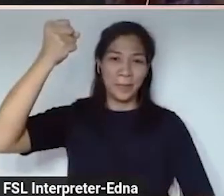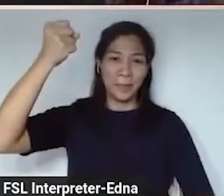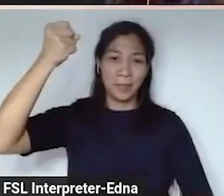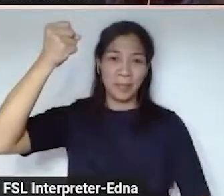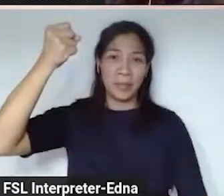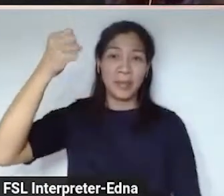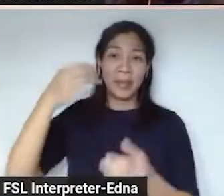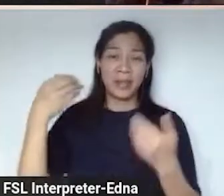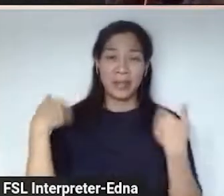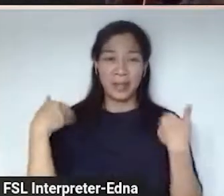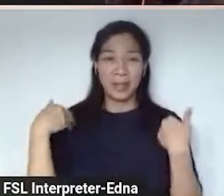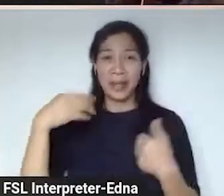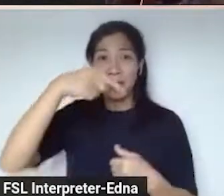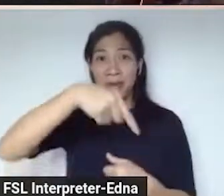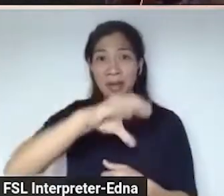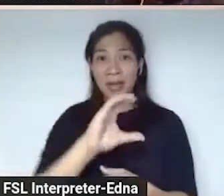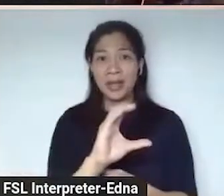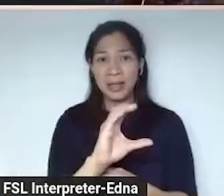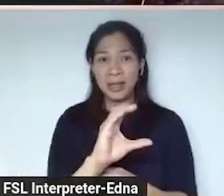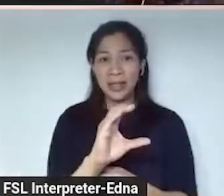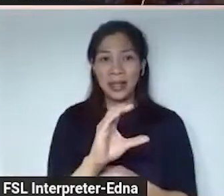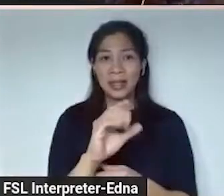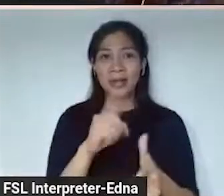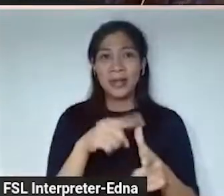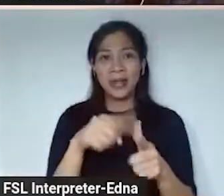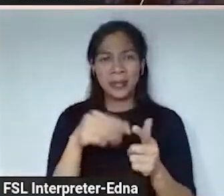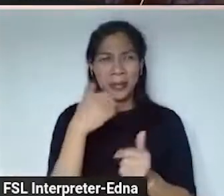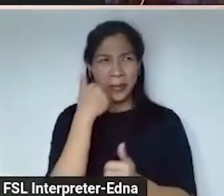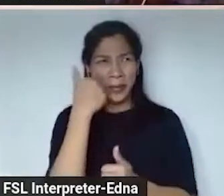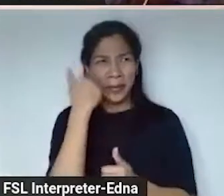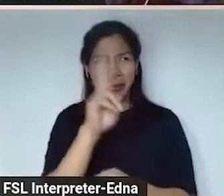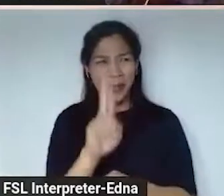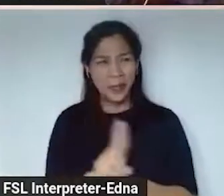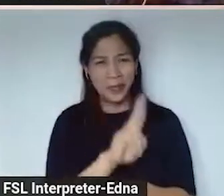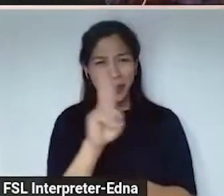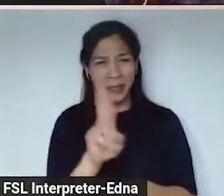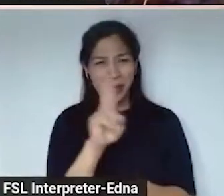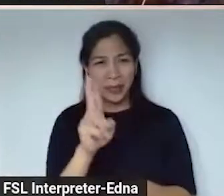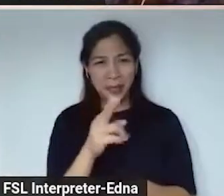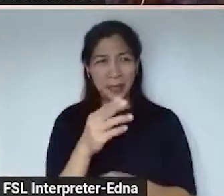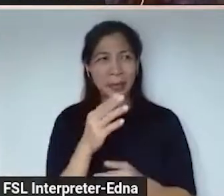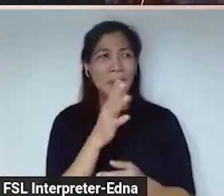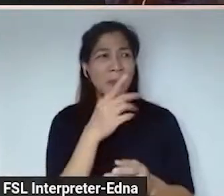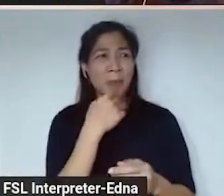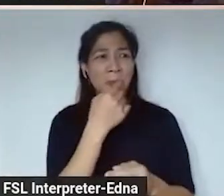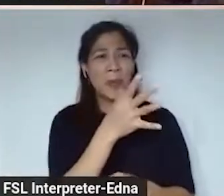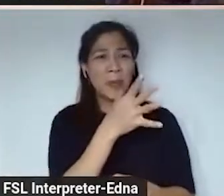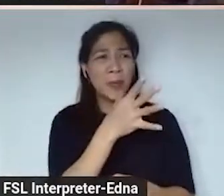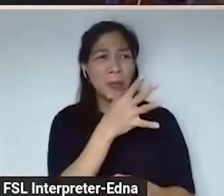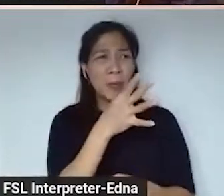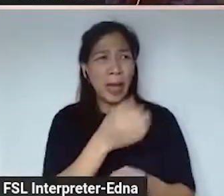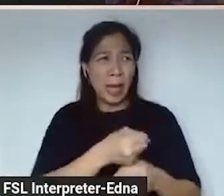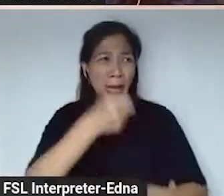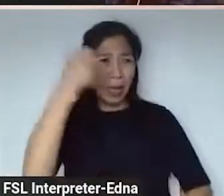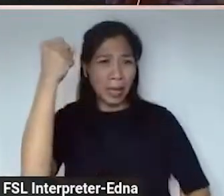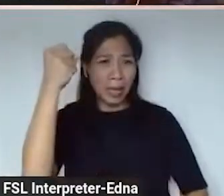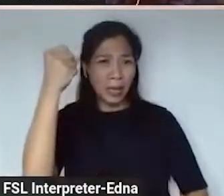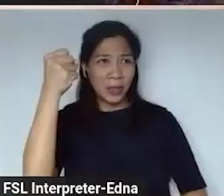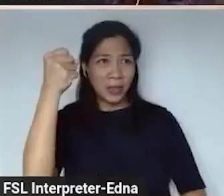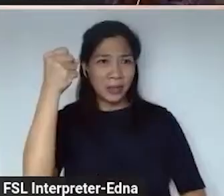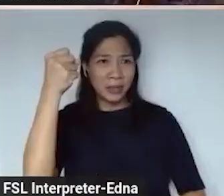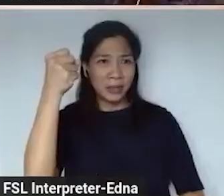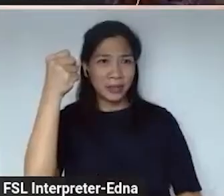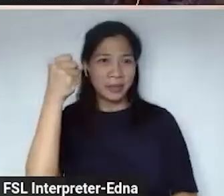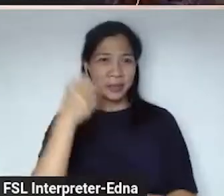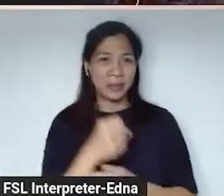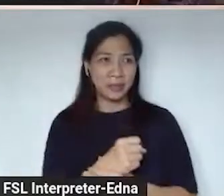ako na nag-aaral. Siyempre naiya akong gamitin niya. Sabi ko, ma, ano, tabat-tabat, ang laki-laki nito. Siyempre kawayan yun eh, matatag yun.